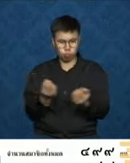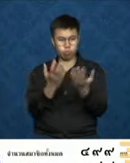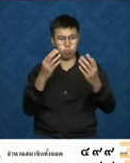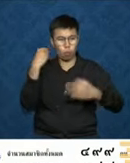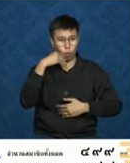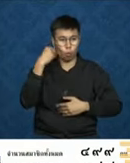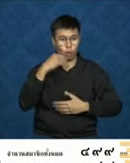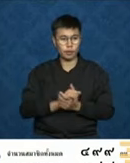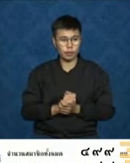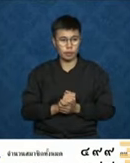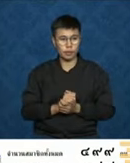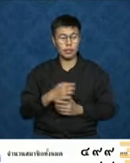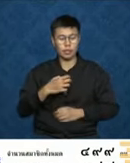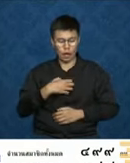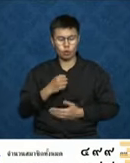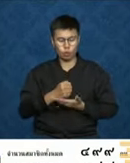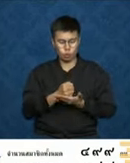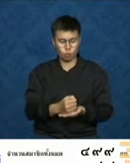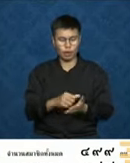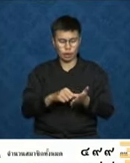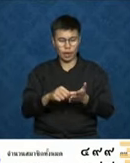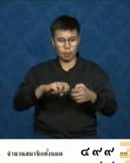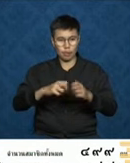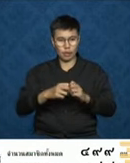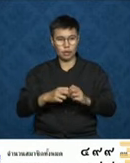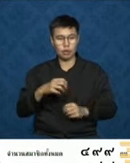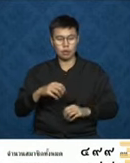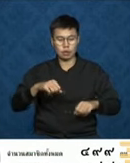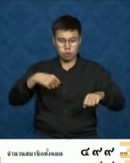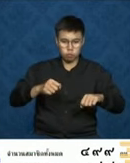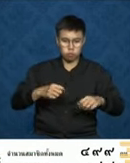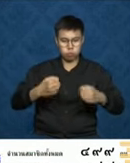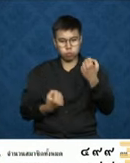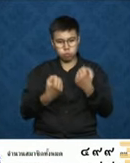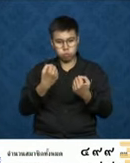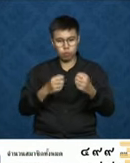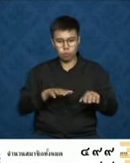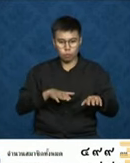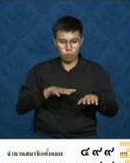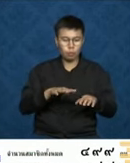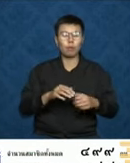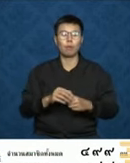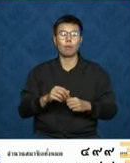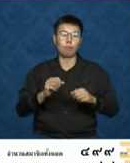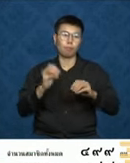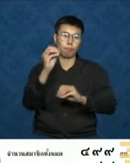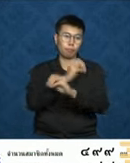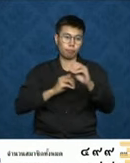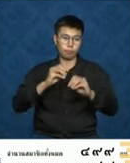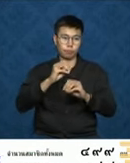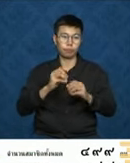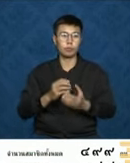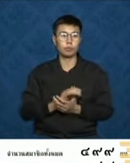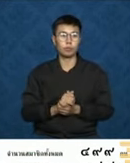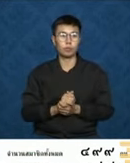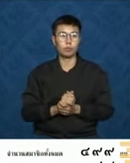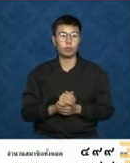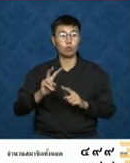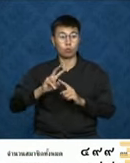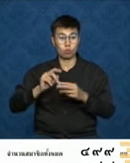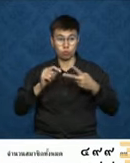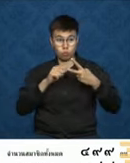ครับอ่าเพื่อจะได้แก้ไขปัญหาให้พ่อแม่พี่น้องใช้ถนนอย่างปลอดภัยครับทั้งชาวบางลินและชาวดอนตูมนะครับเรื่องที่ 2นะครับก็เป็นเรื่องของถนนเช่นกันนะ